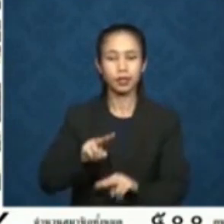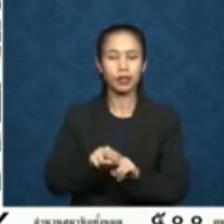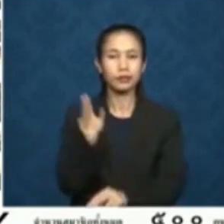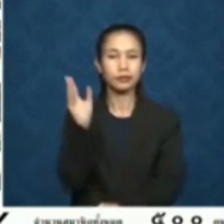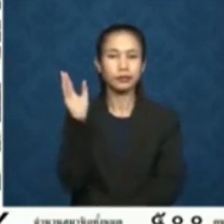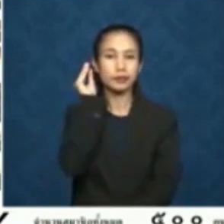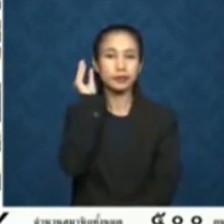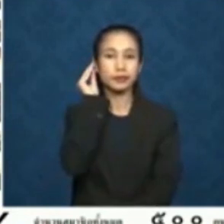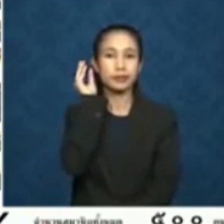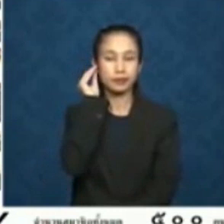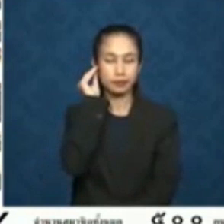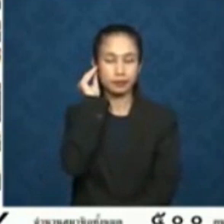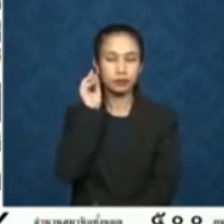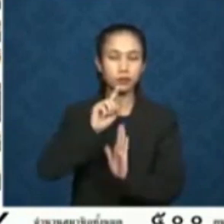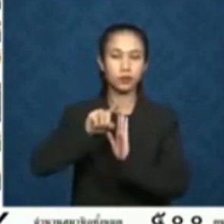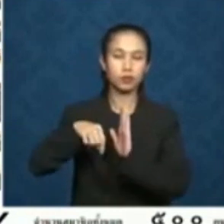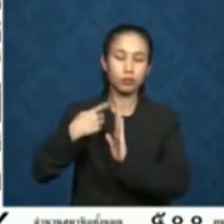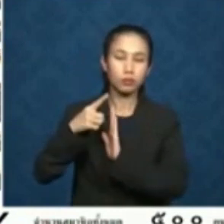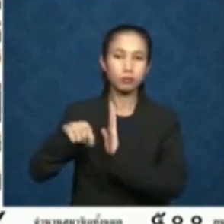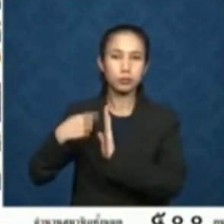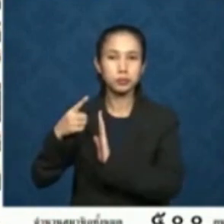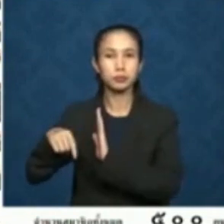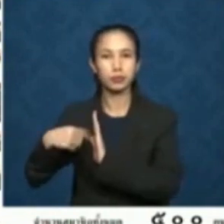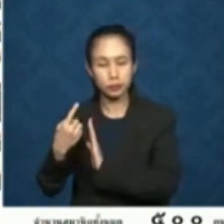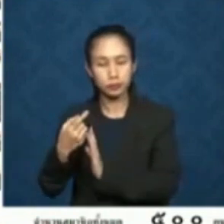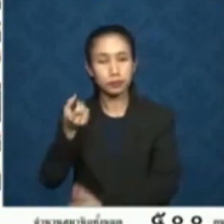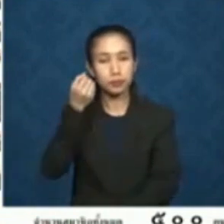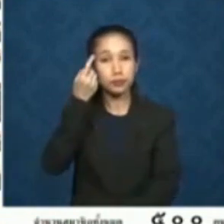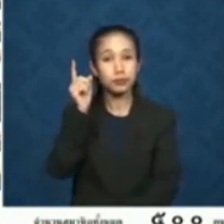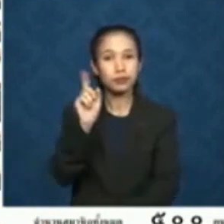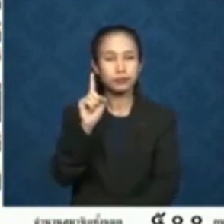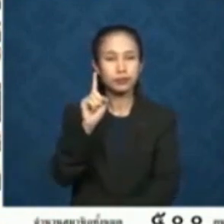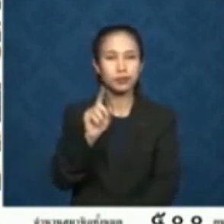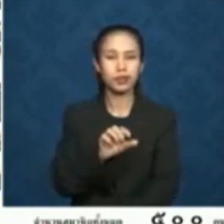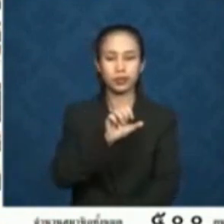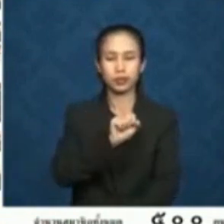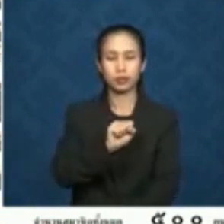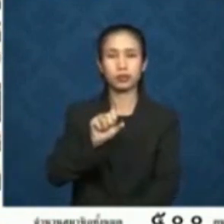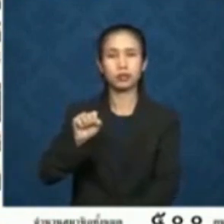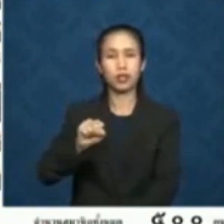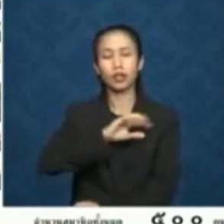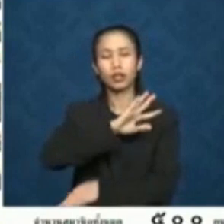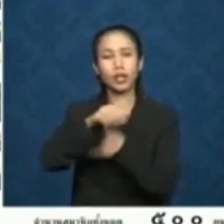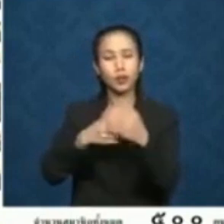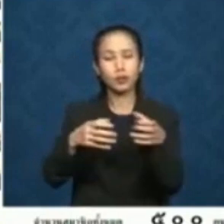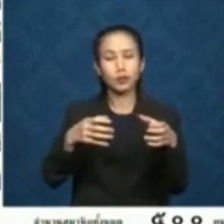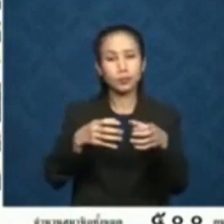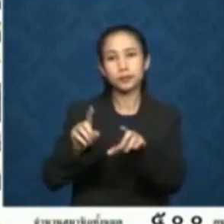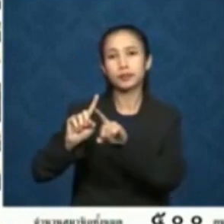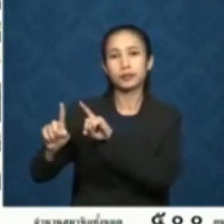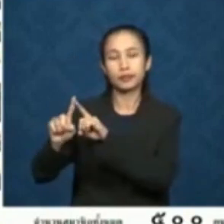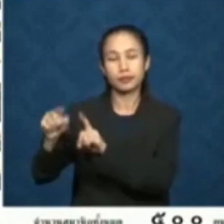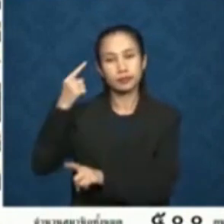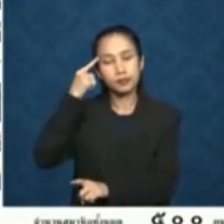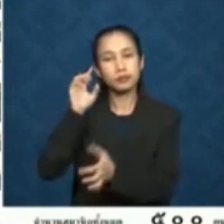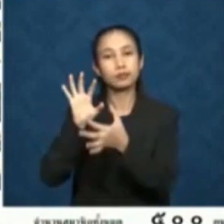านนั่งฟังมาหลายชั่วโมงผมเข้าใจว่าสมาชิกทุกพ